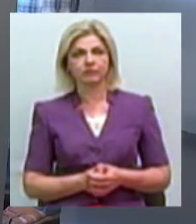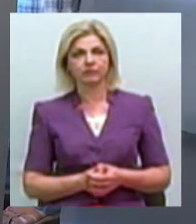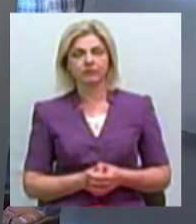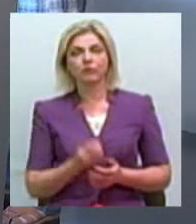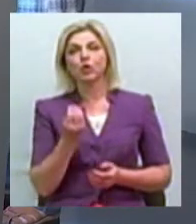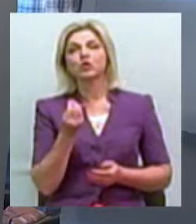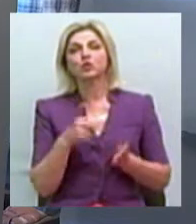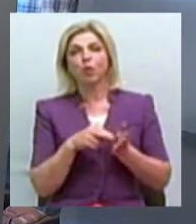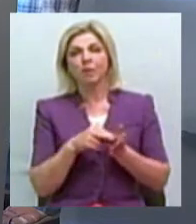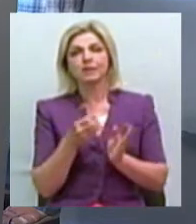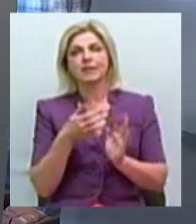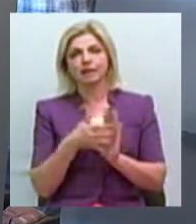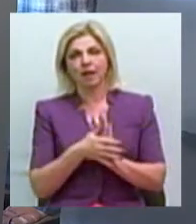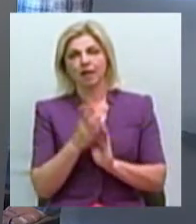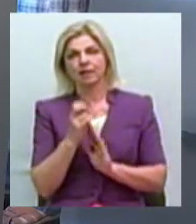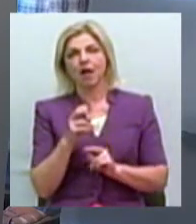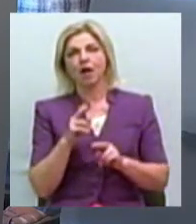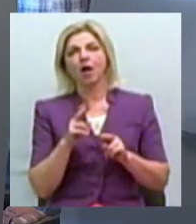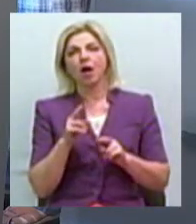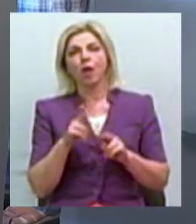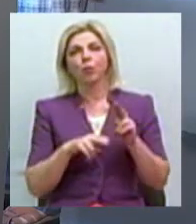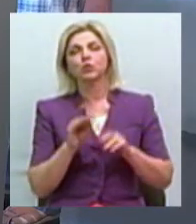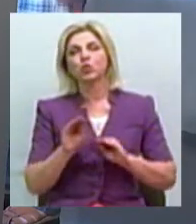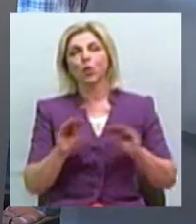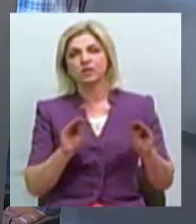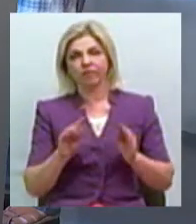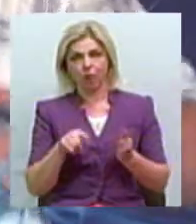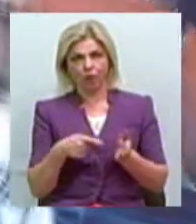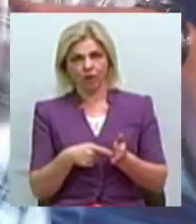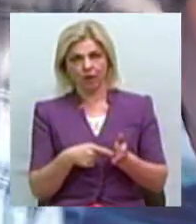стоимость затрат на обустройство города. Ну,